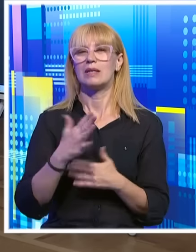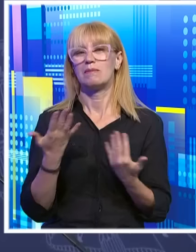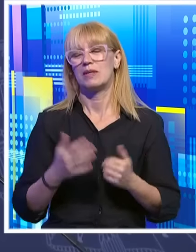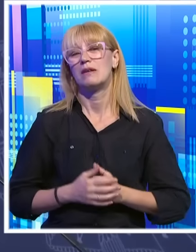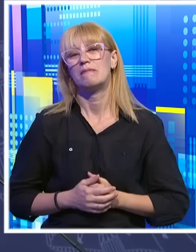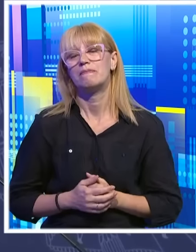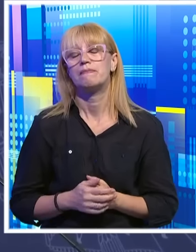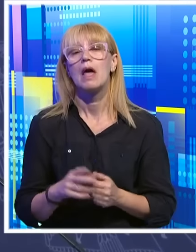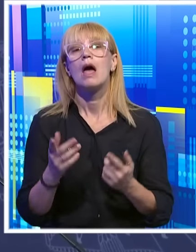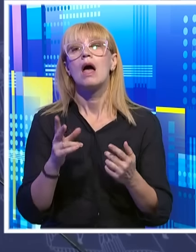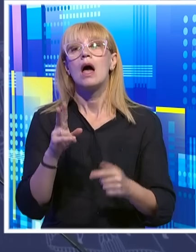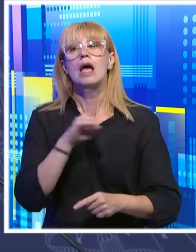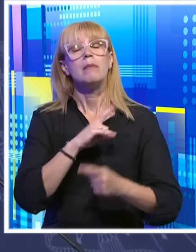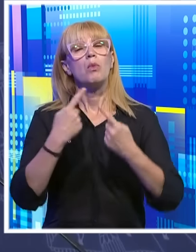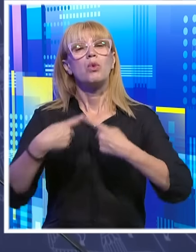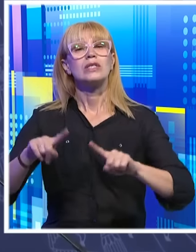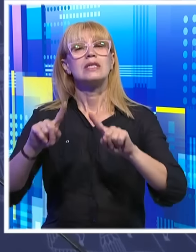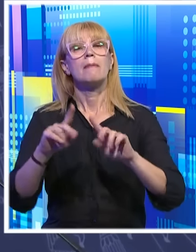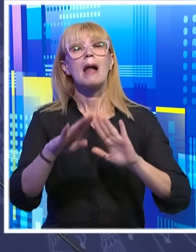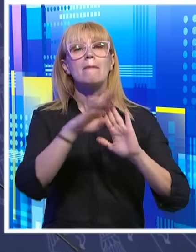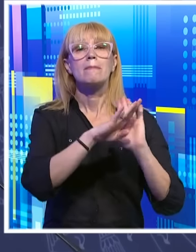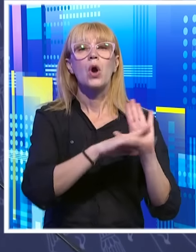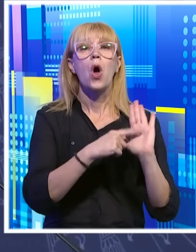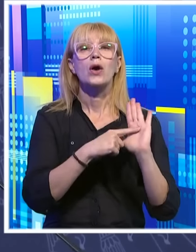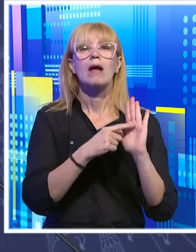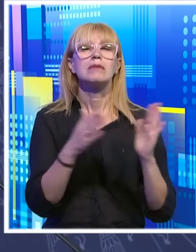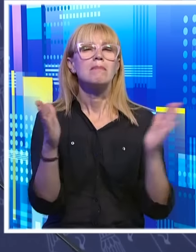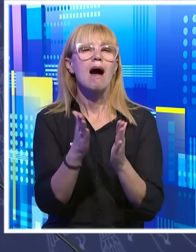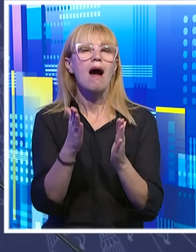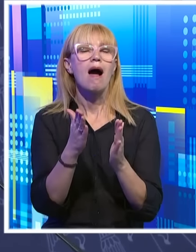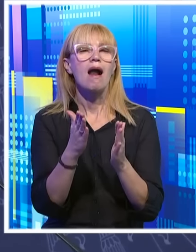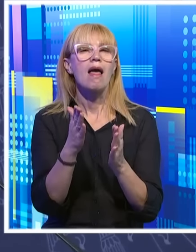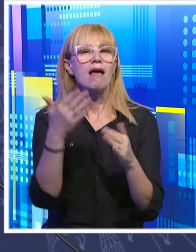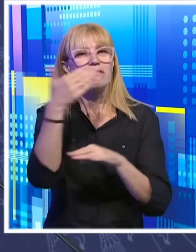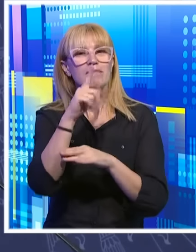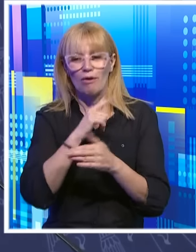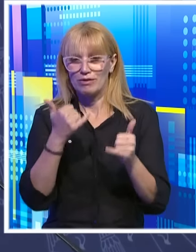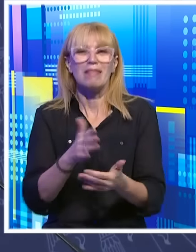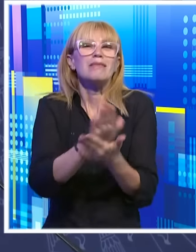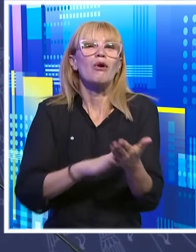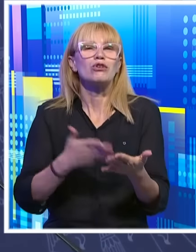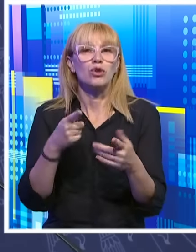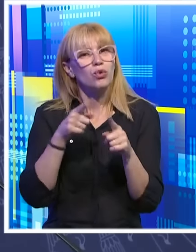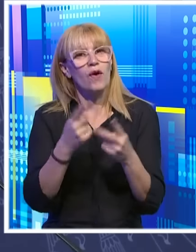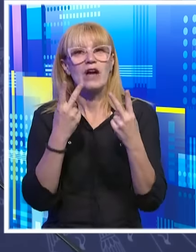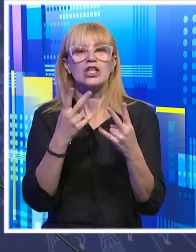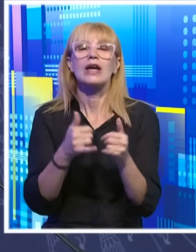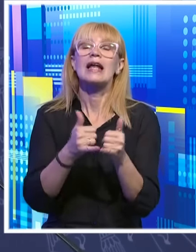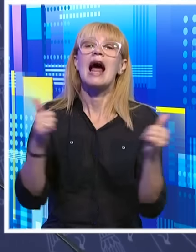Imamo poseban program za start-upove i tu nam je strašno važno razvoj tržišta